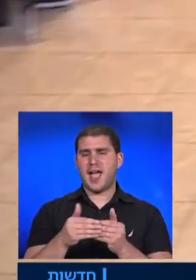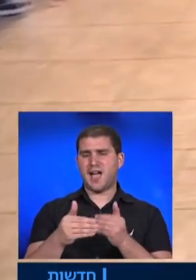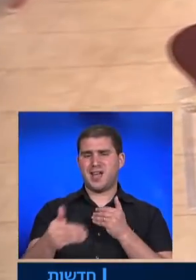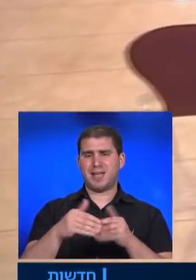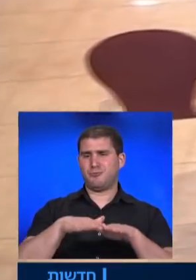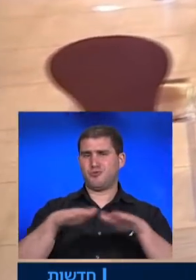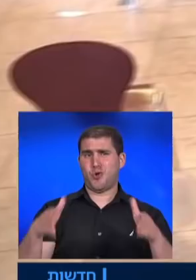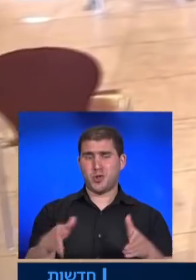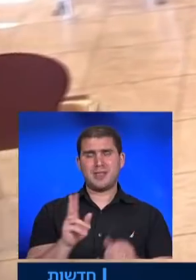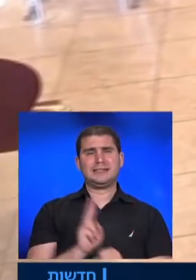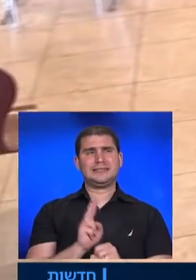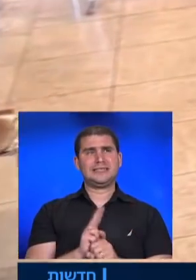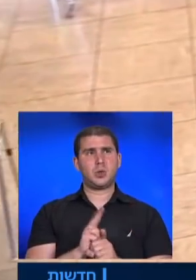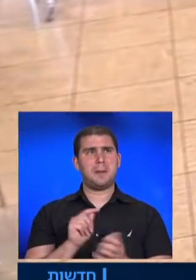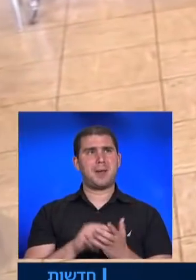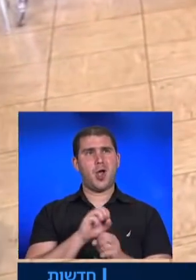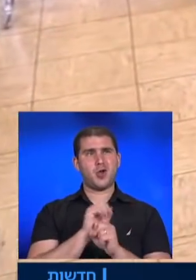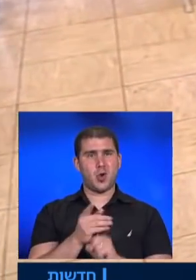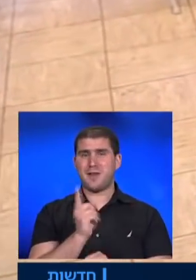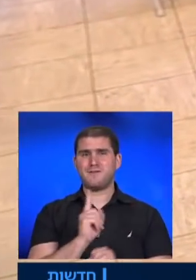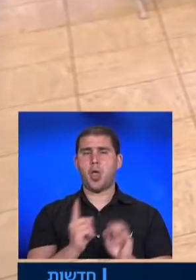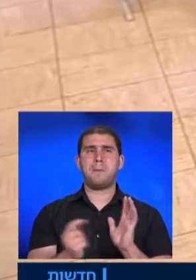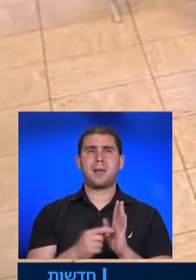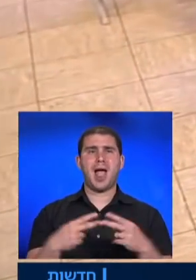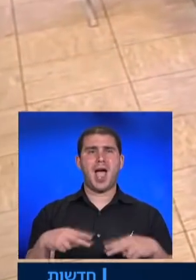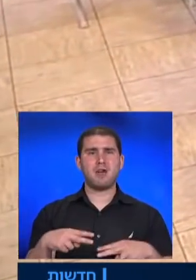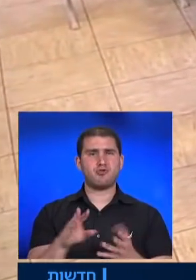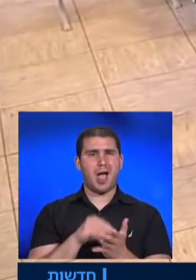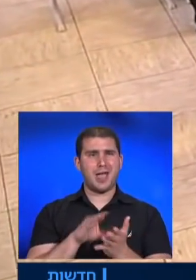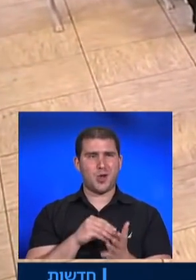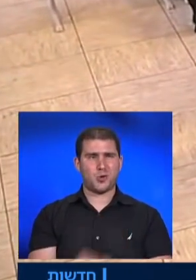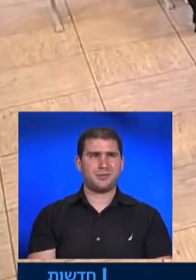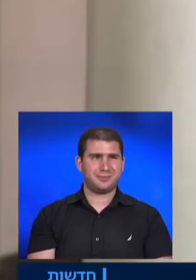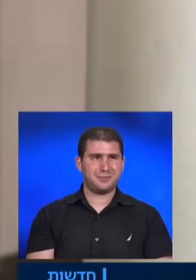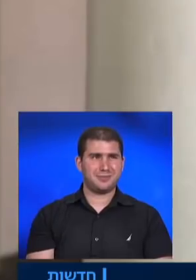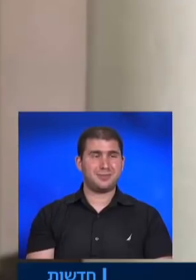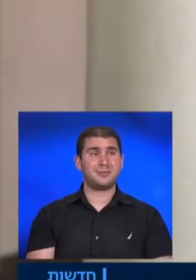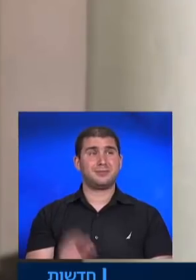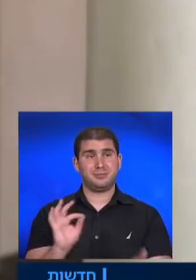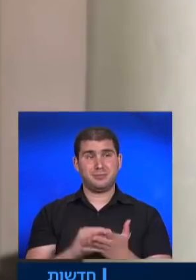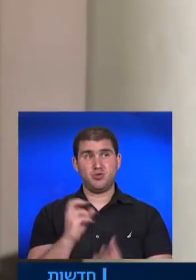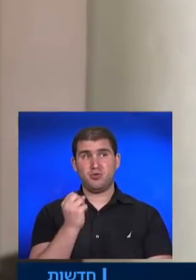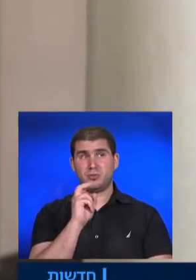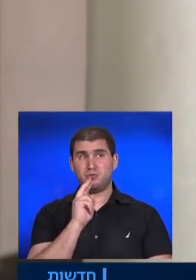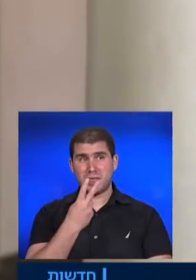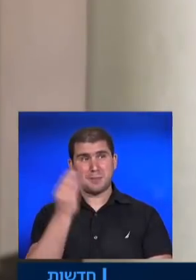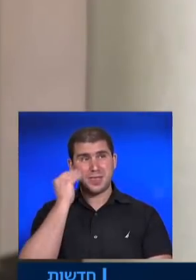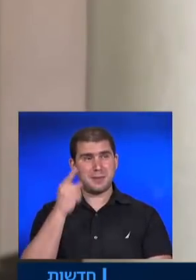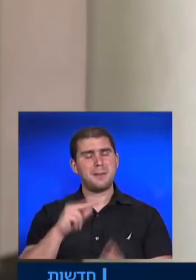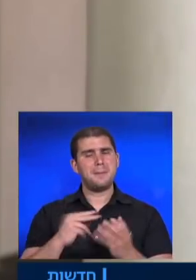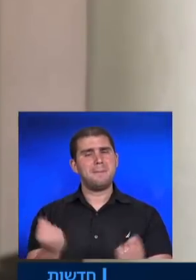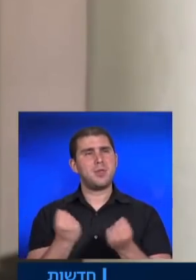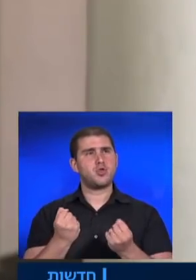זהירות מפני קורונה ולא בשל חשש להעתקה. Und ich denke, es ist ganz wichtig, dass sie die Möglichkeit haben, ihr Abitur